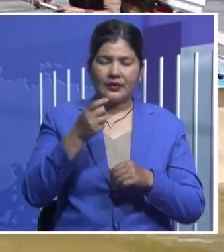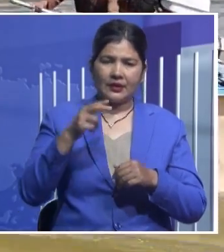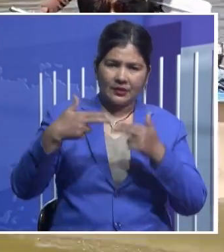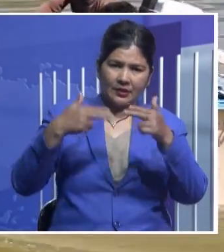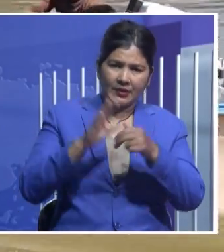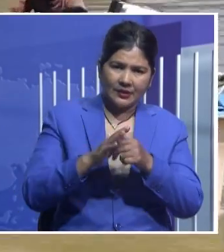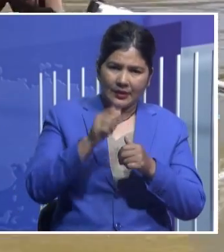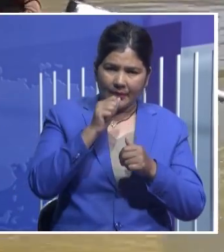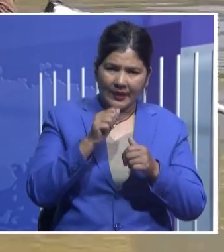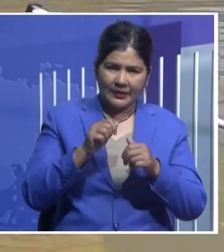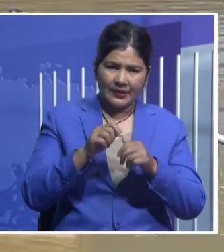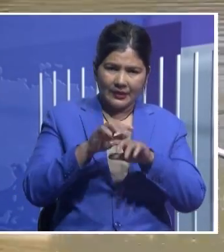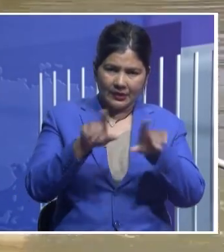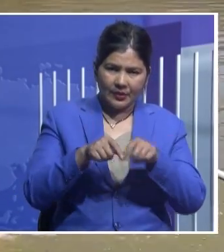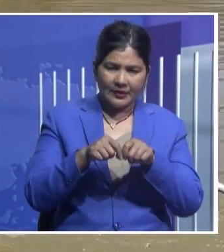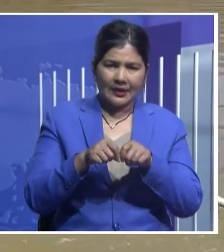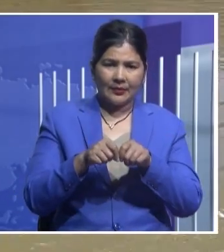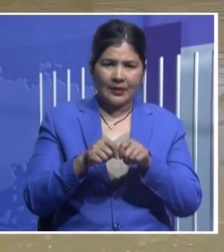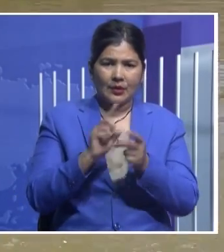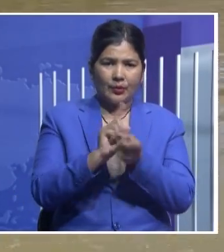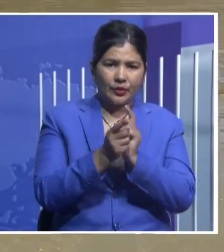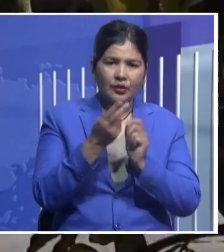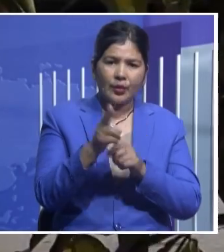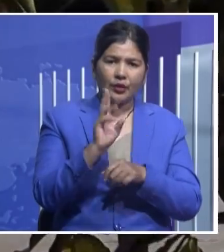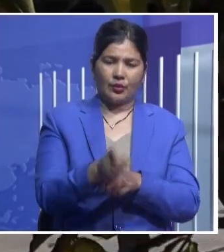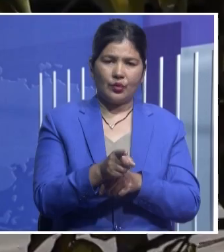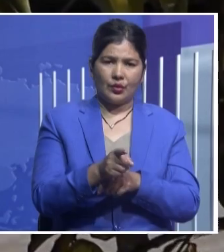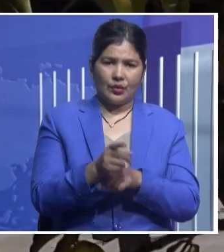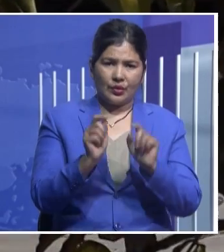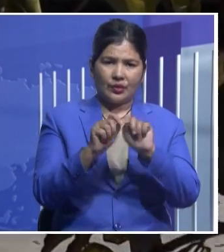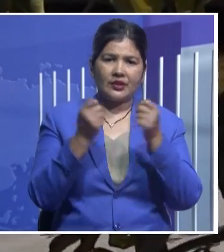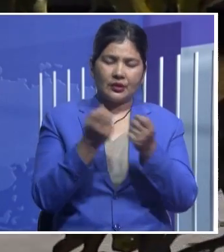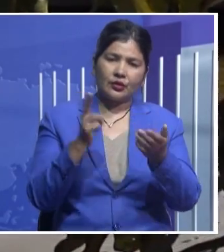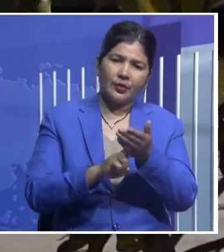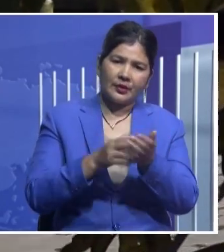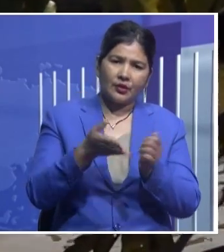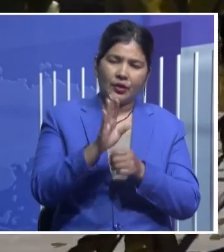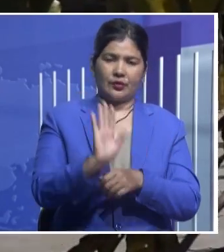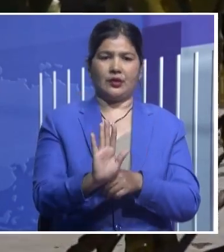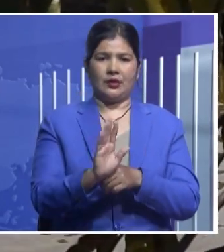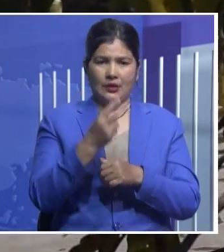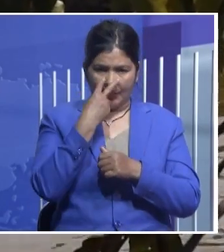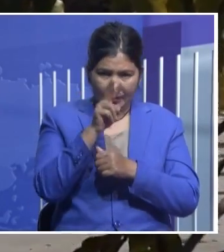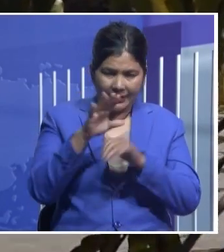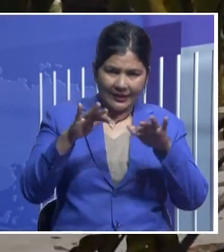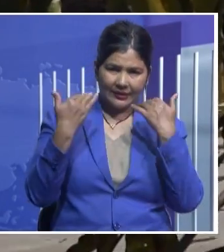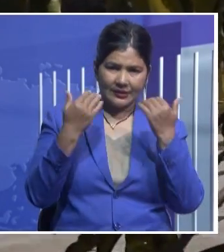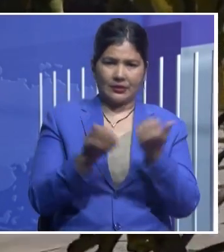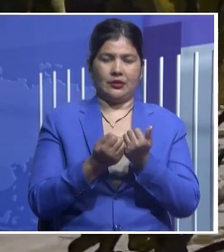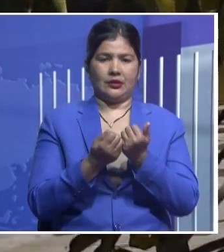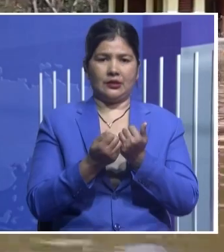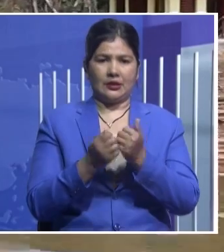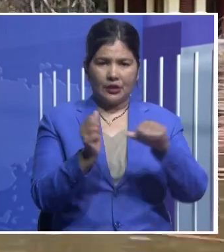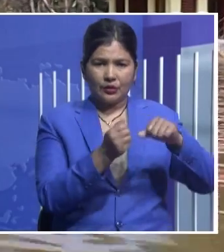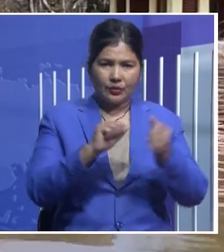पानी जमेको ठाउँ अहिले जखेरा तालमा परिणत भएको हो। तालको क्षेत्र थपिँदै गएको छ। पर्यटकलाई आकर्षित गर्न तालमा